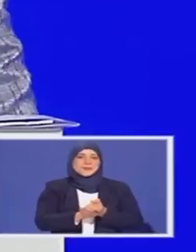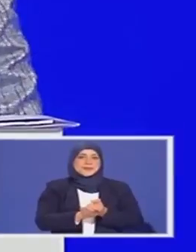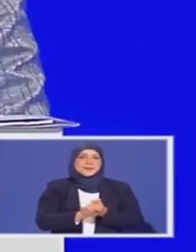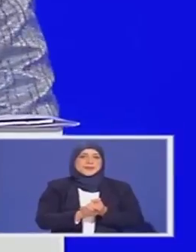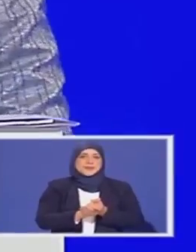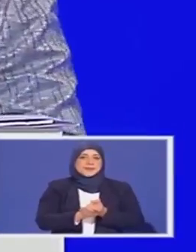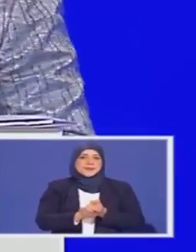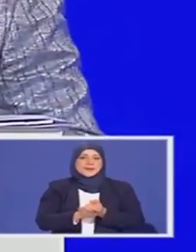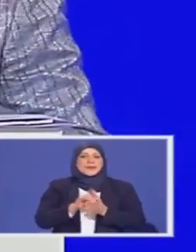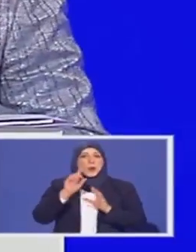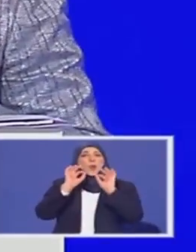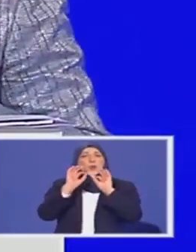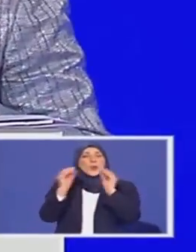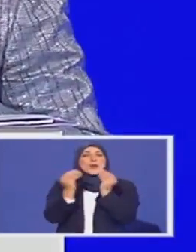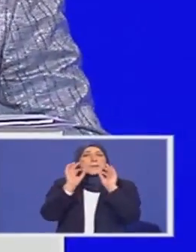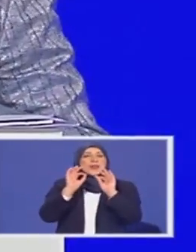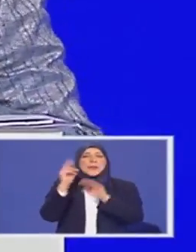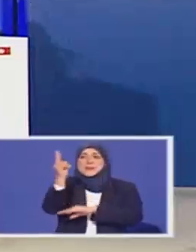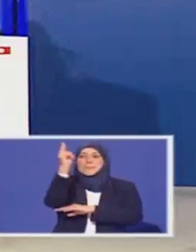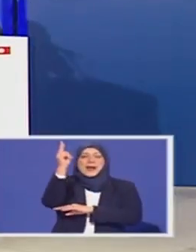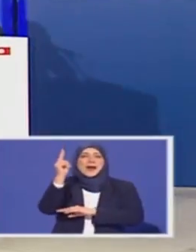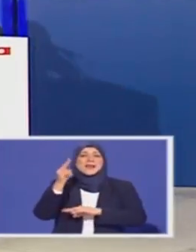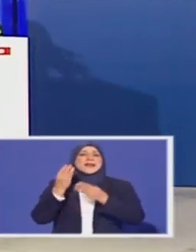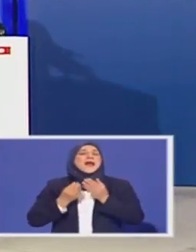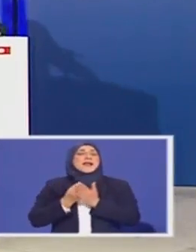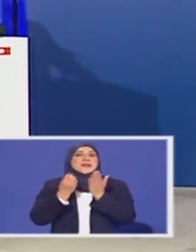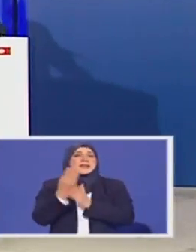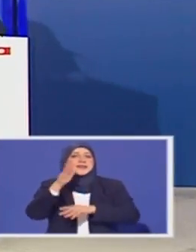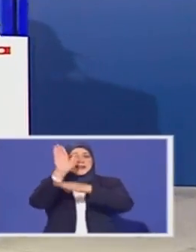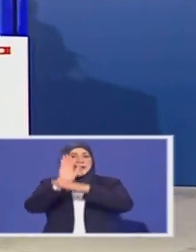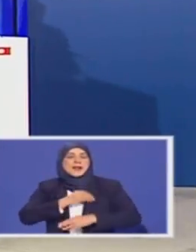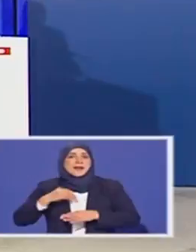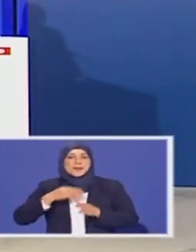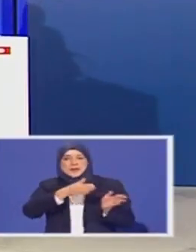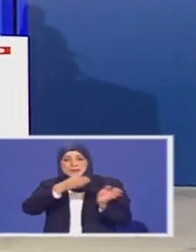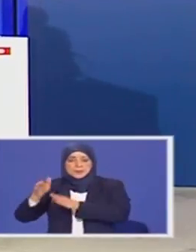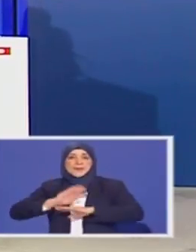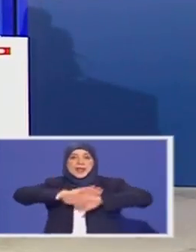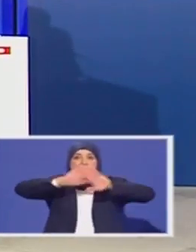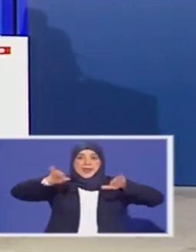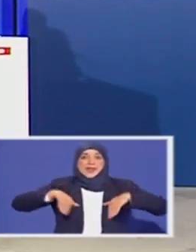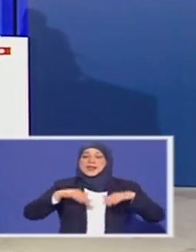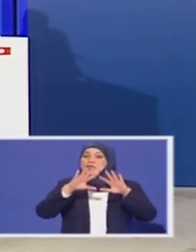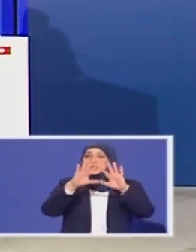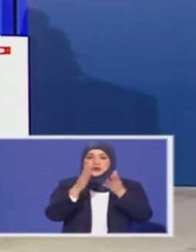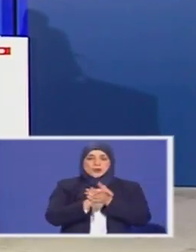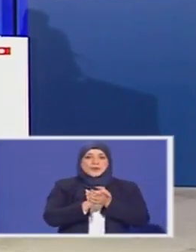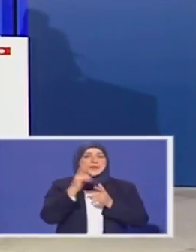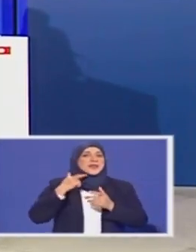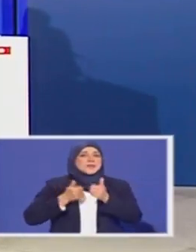لمعهد السلامة الصحية لقدمته. أخيرا الآخر مركبة هي المراقبة